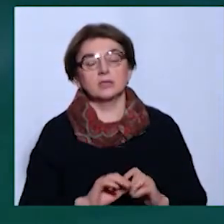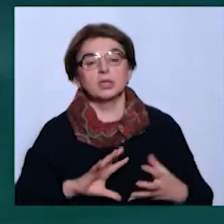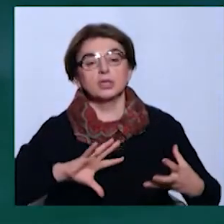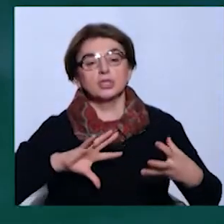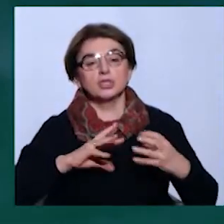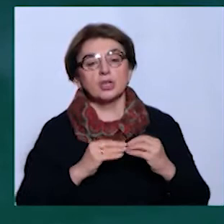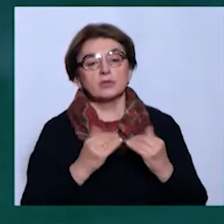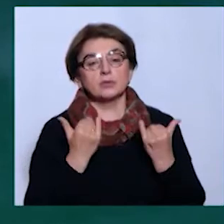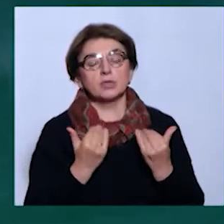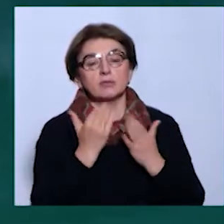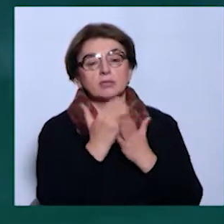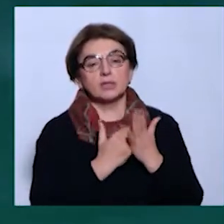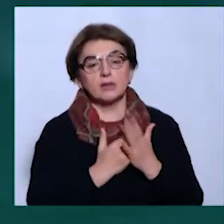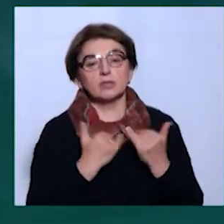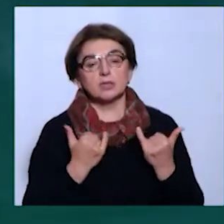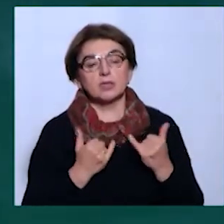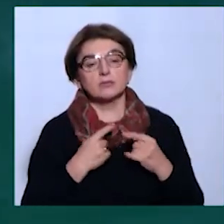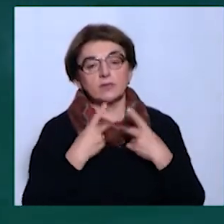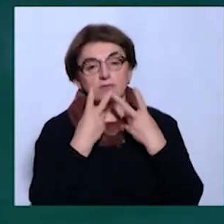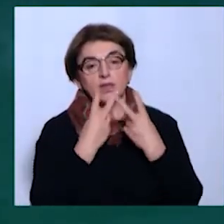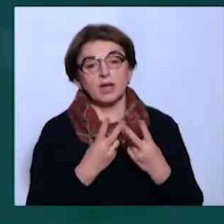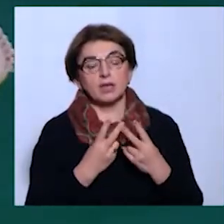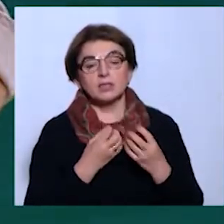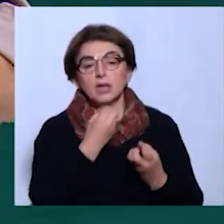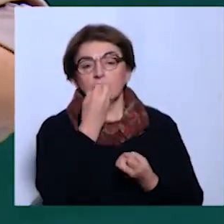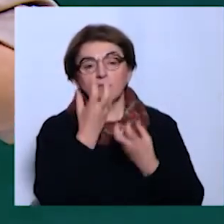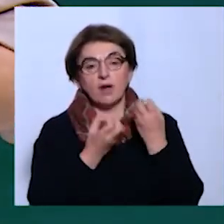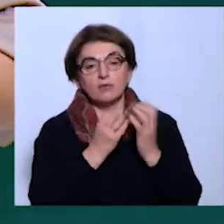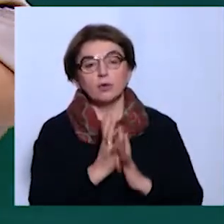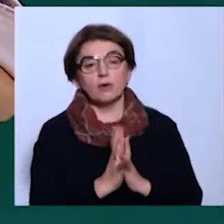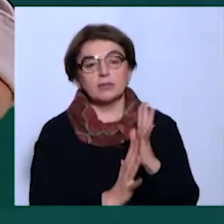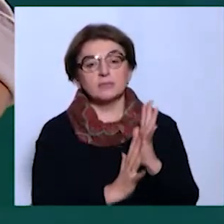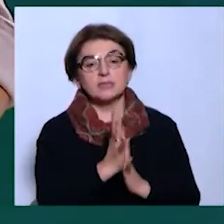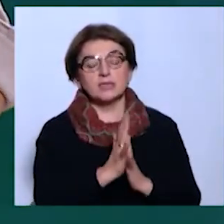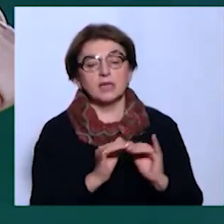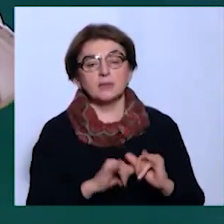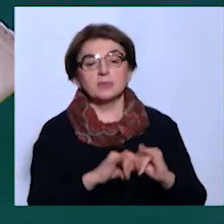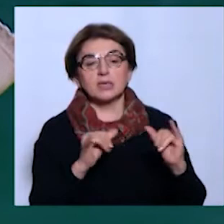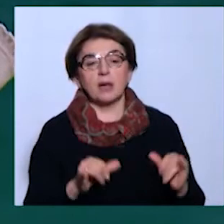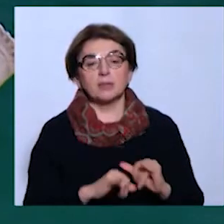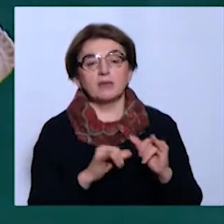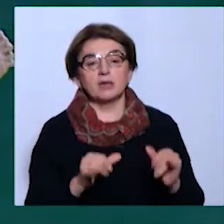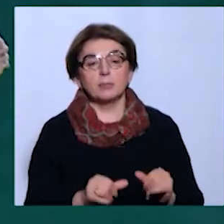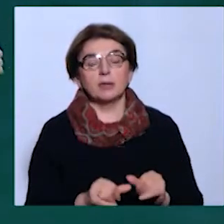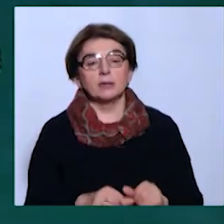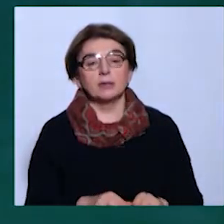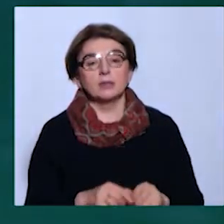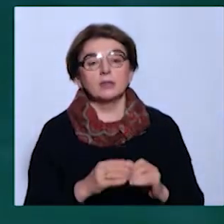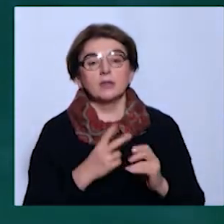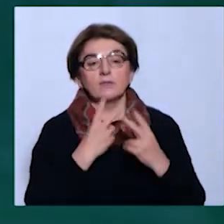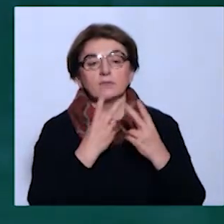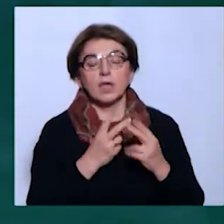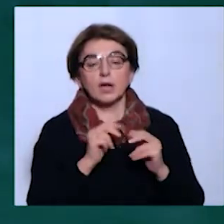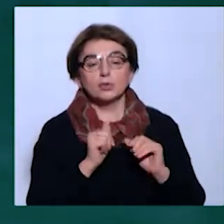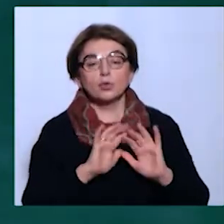Შევაჯამოთ დღევანდელი გაკვეთილი, ჩვენ დღეს განვიხილეთ ყვავილოვანი მცენარეების გამრავლება. Განვიხილეთ